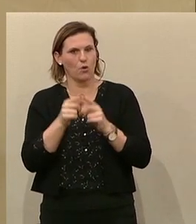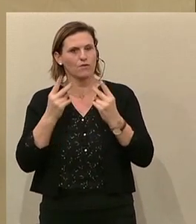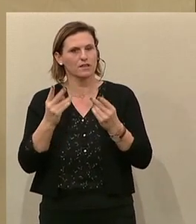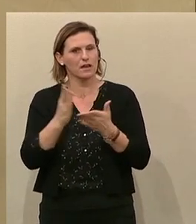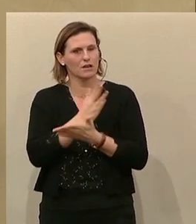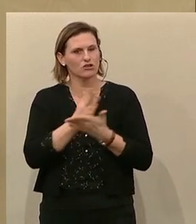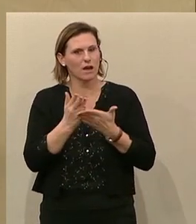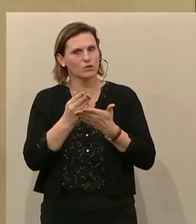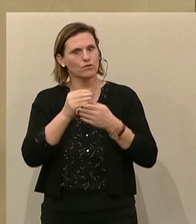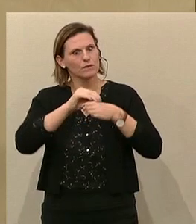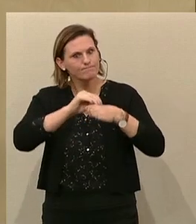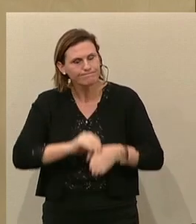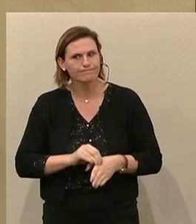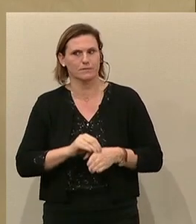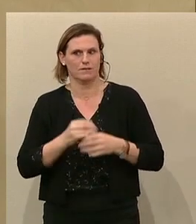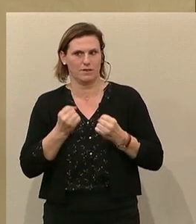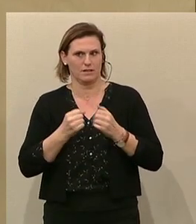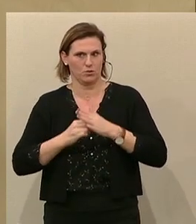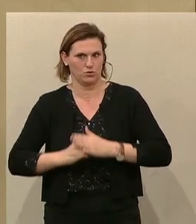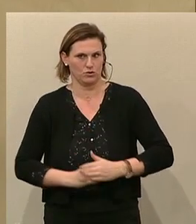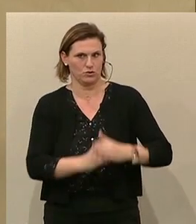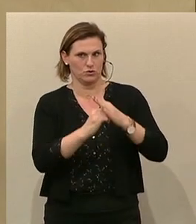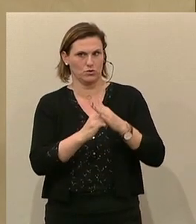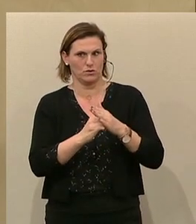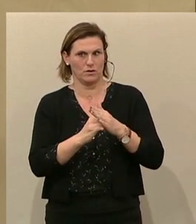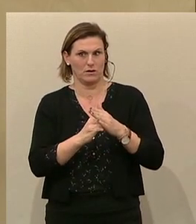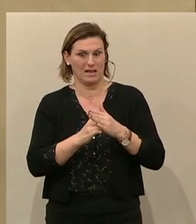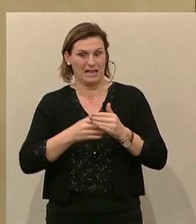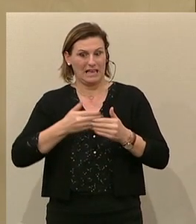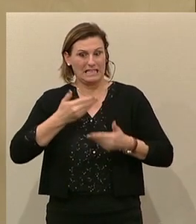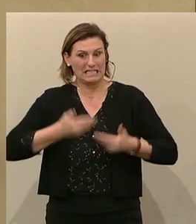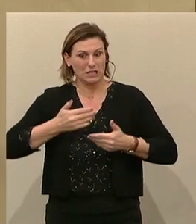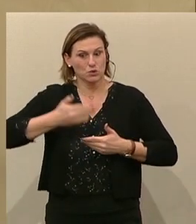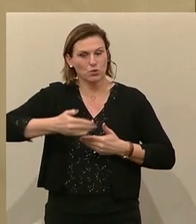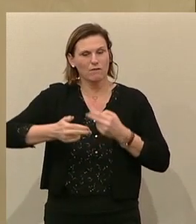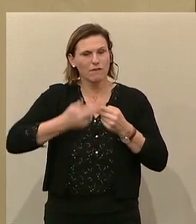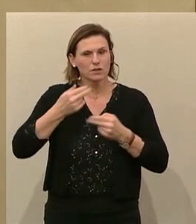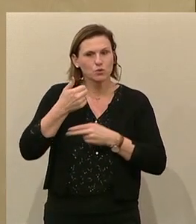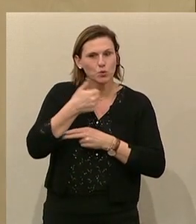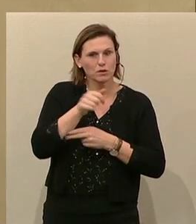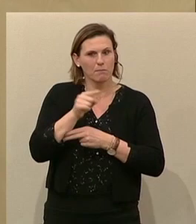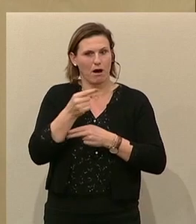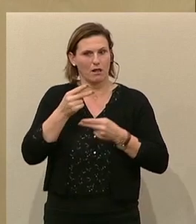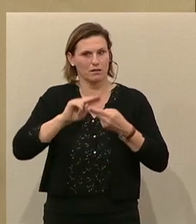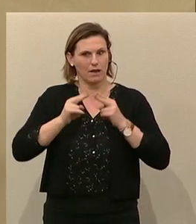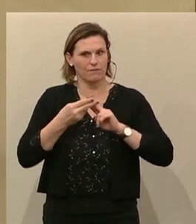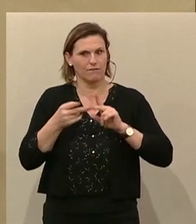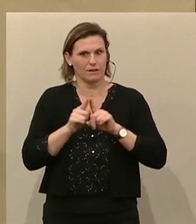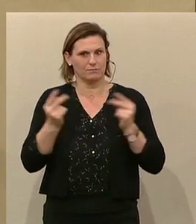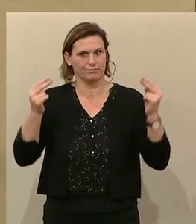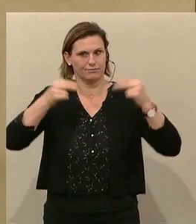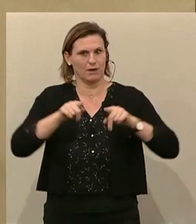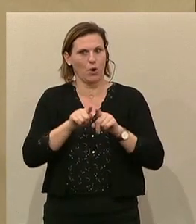Entscheidungen auch gewichtig zu forcieren. Dafür wird es fast 100 Ratssitzungen geben. Dafür wird es auch am 20. September in Wien